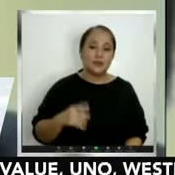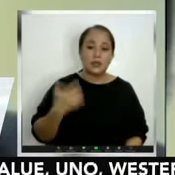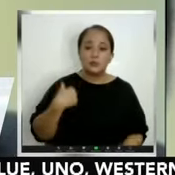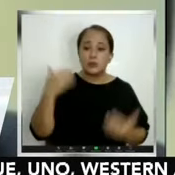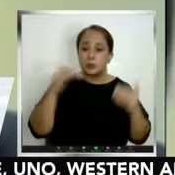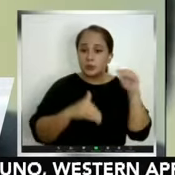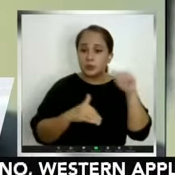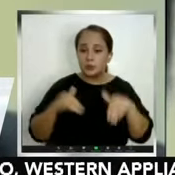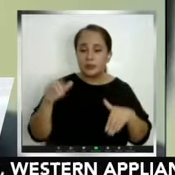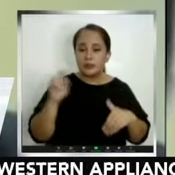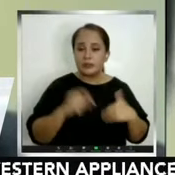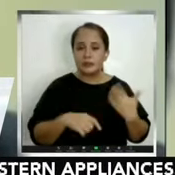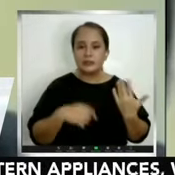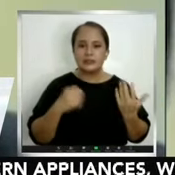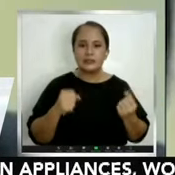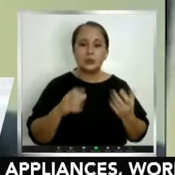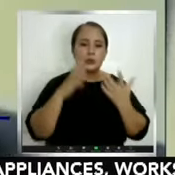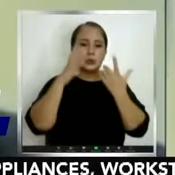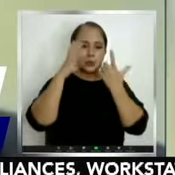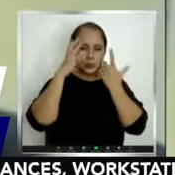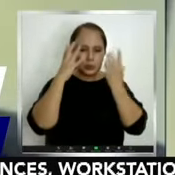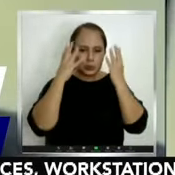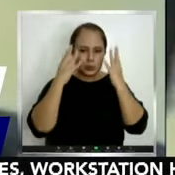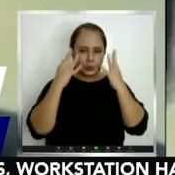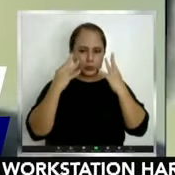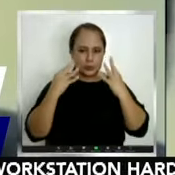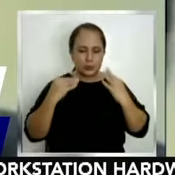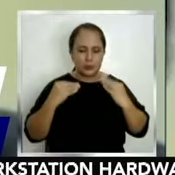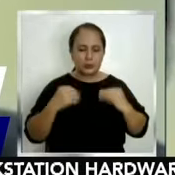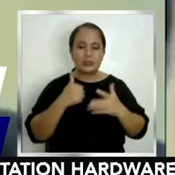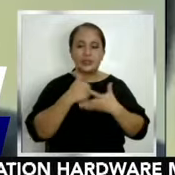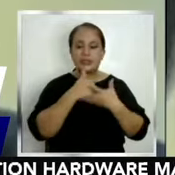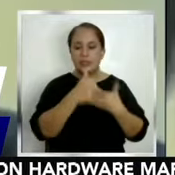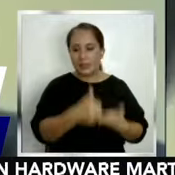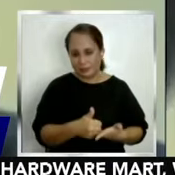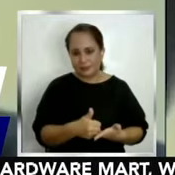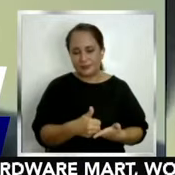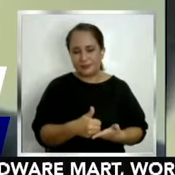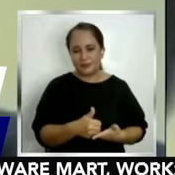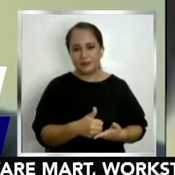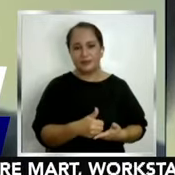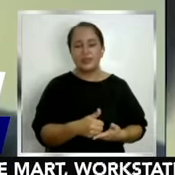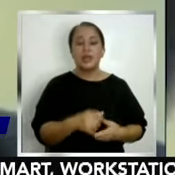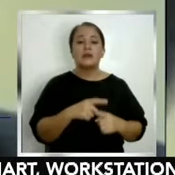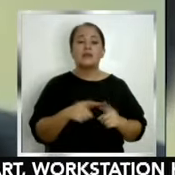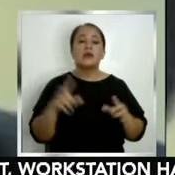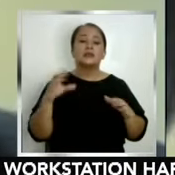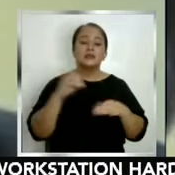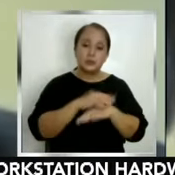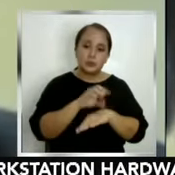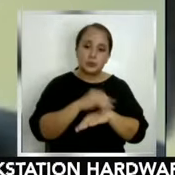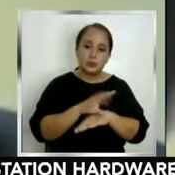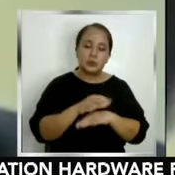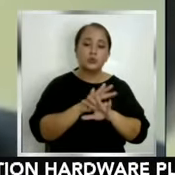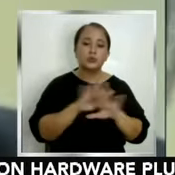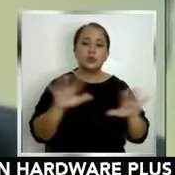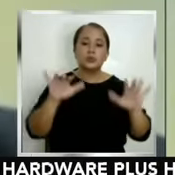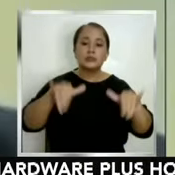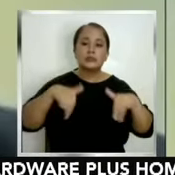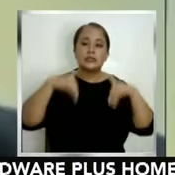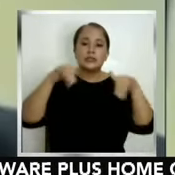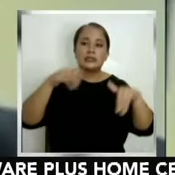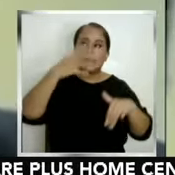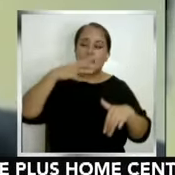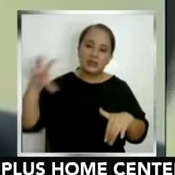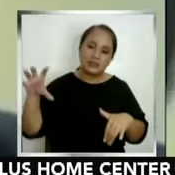it's cooling. No? It's going to be helpful na makakool sa iyo. Ang ina-advise lang syempre is don't stay under the sun. No? These